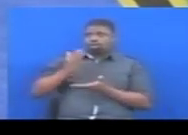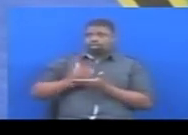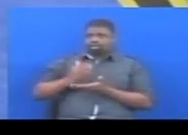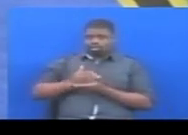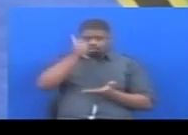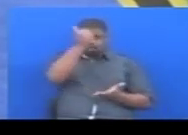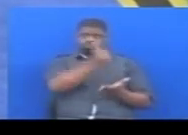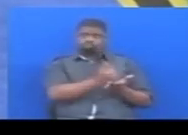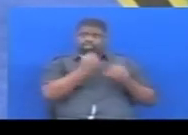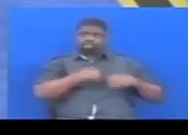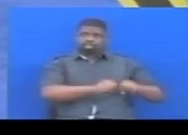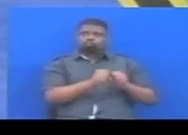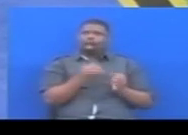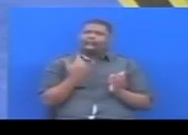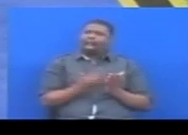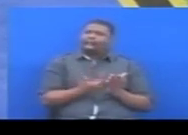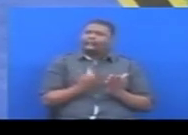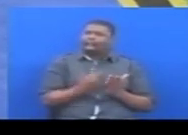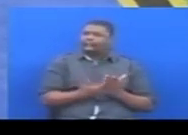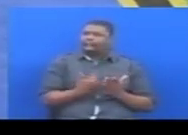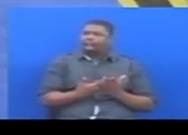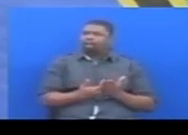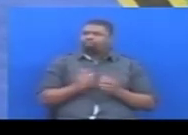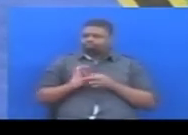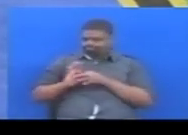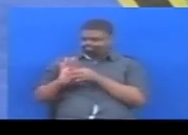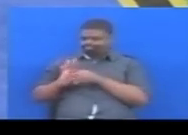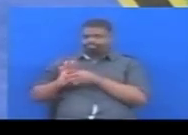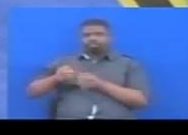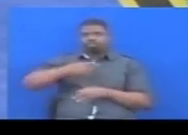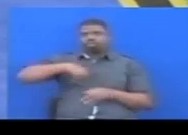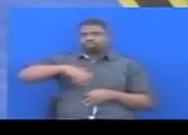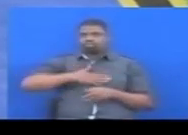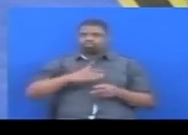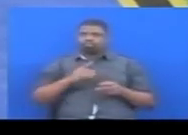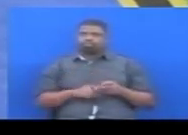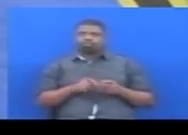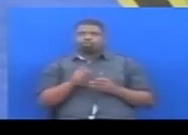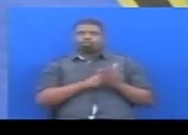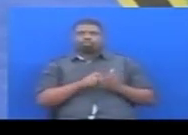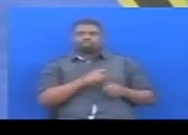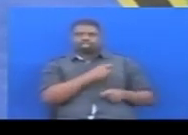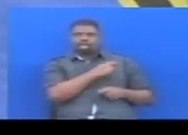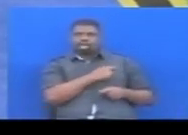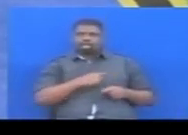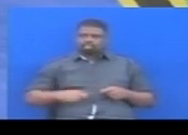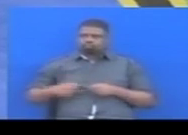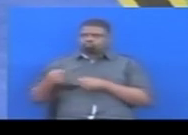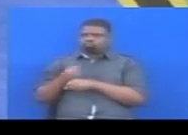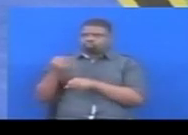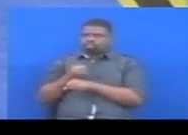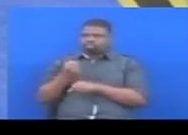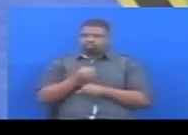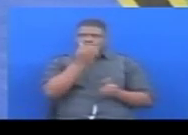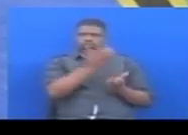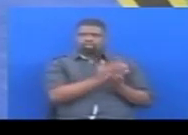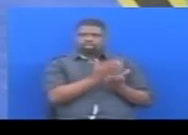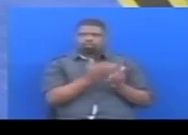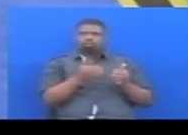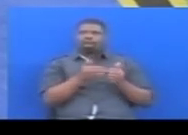yao yanatekelezwa kwa haraka, tumeshirikiana na wenzetu wa ofisi ya rais utumishi kuhakikisha kwamba